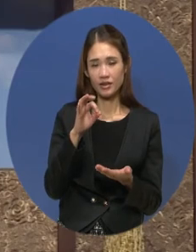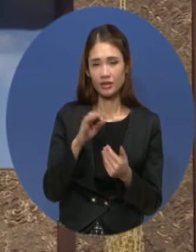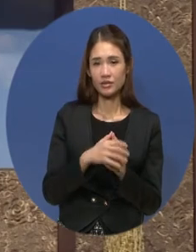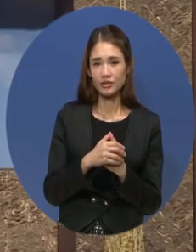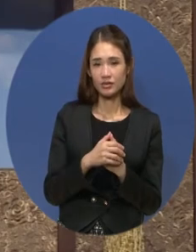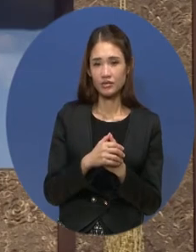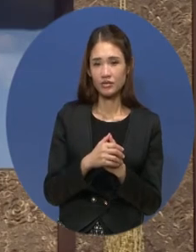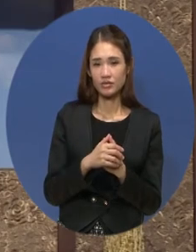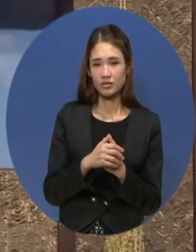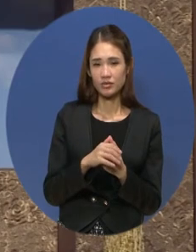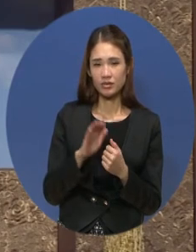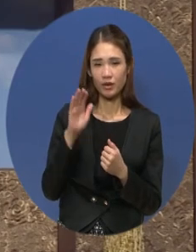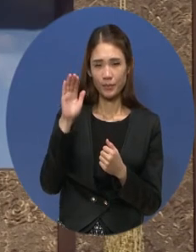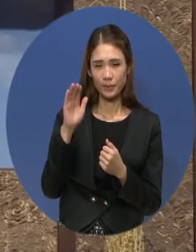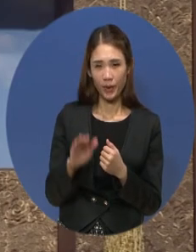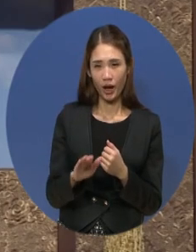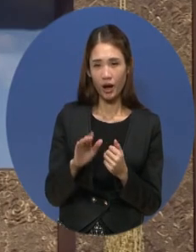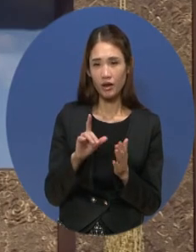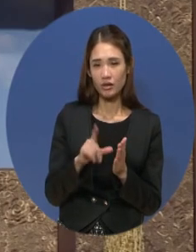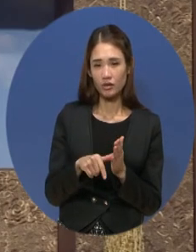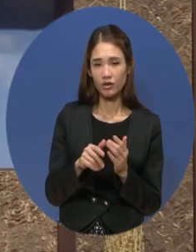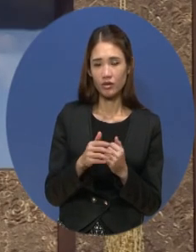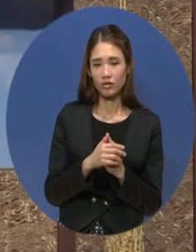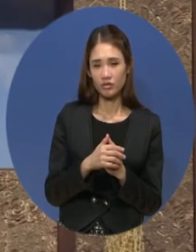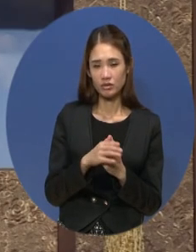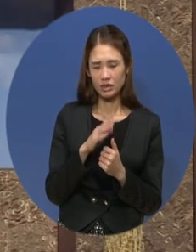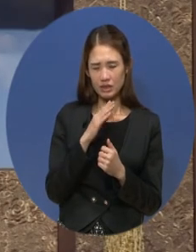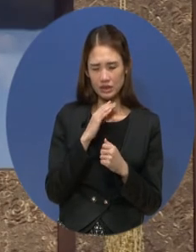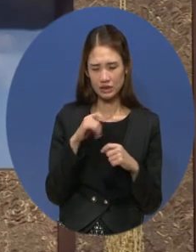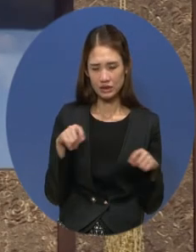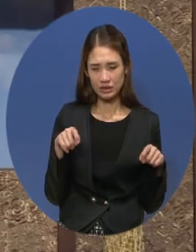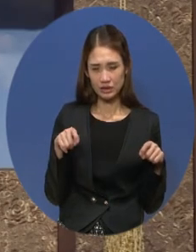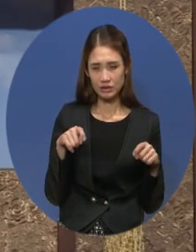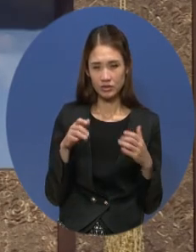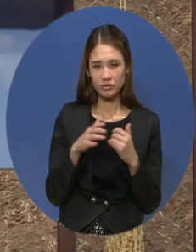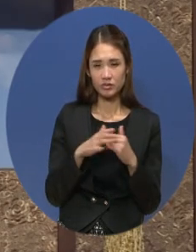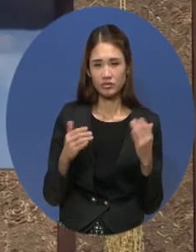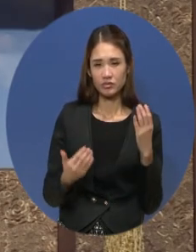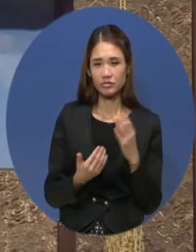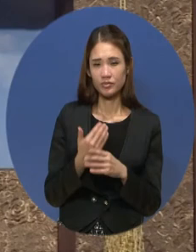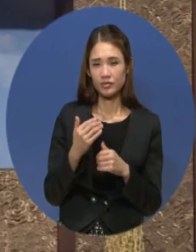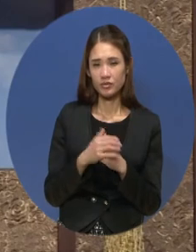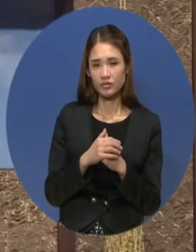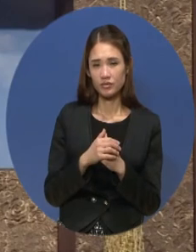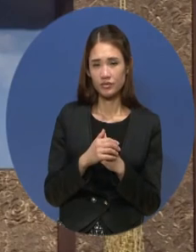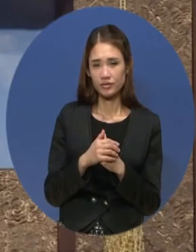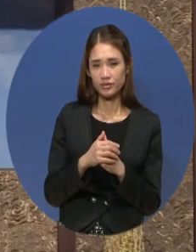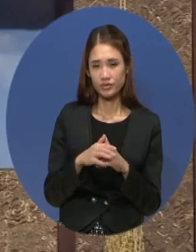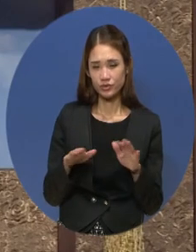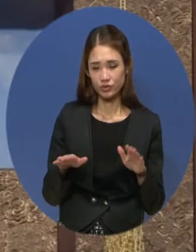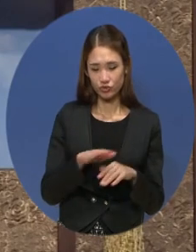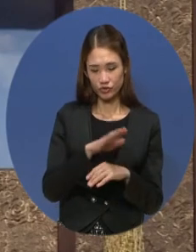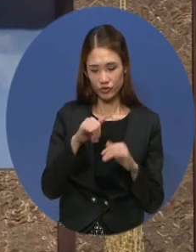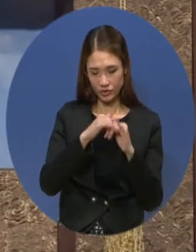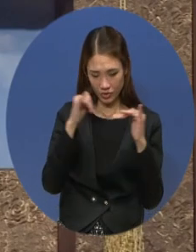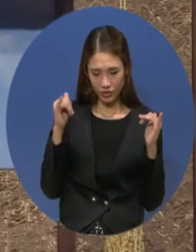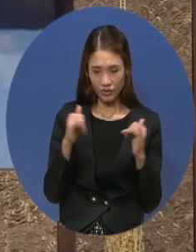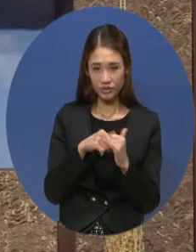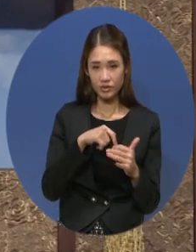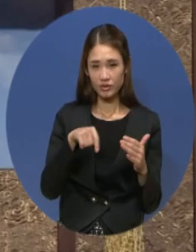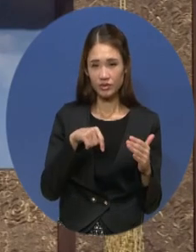가치가 땅 바닥으로 떨어졌을 때는 뭐 정말 끔찍한 일들이 벌어지는데 어찌됐던 현재 우리